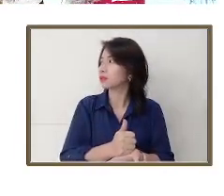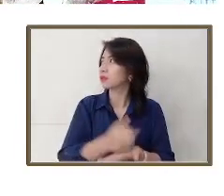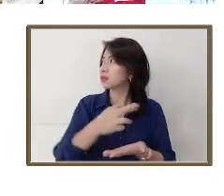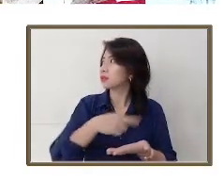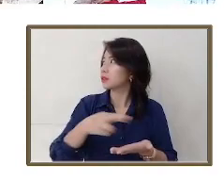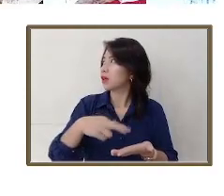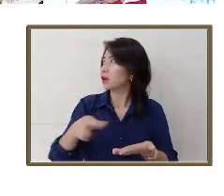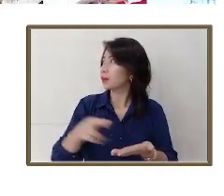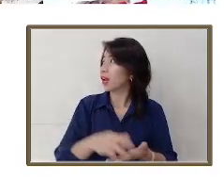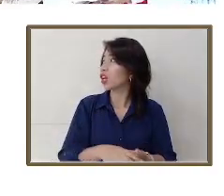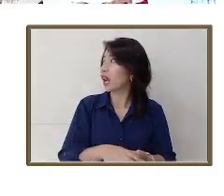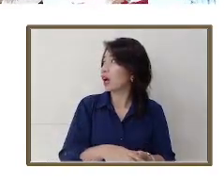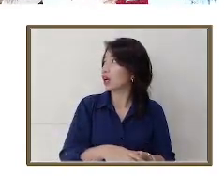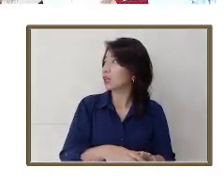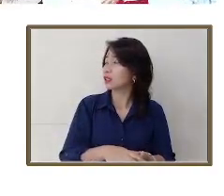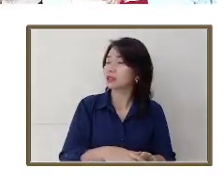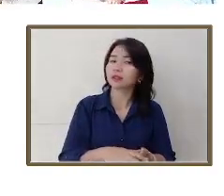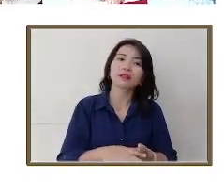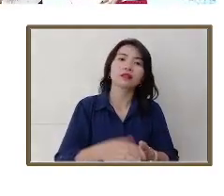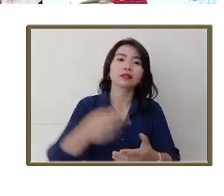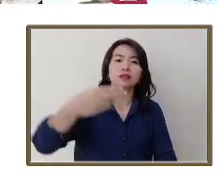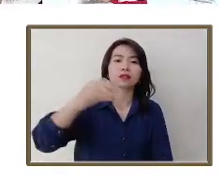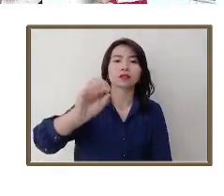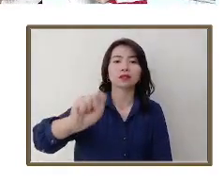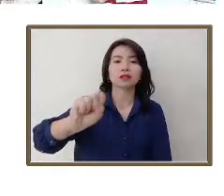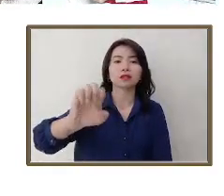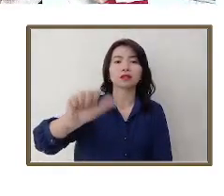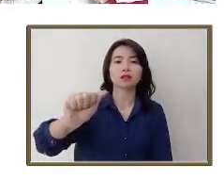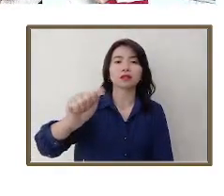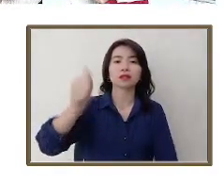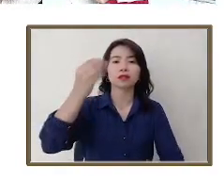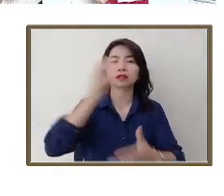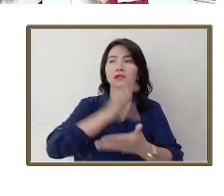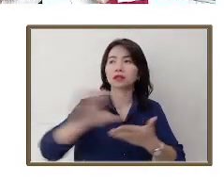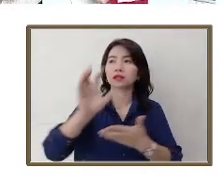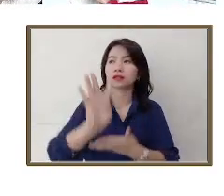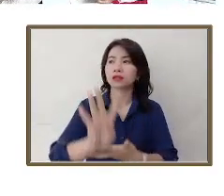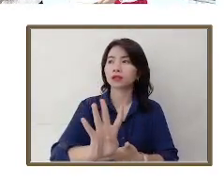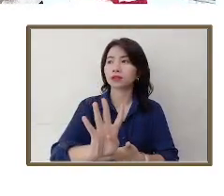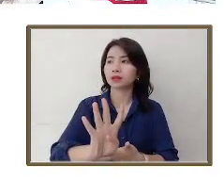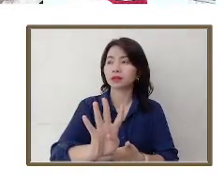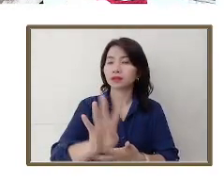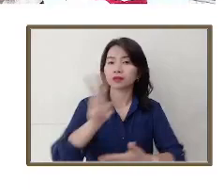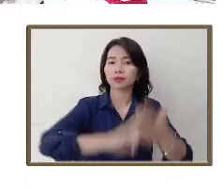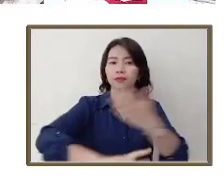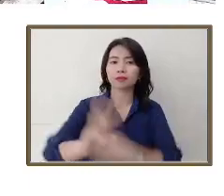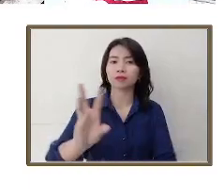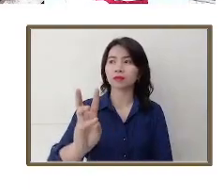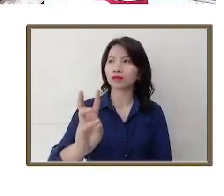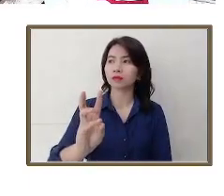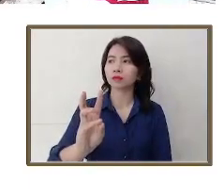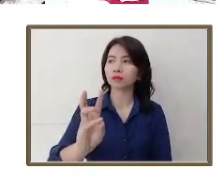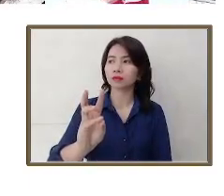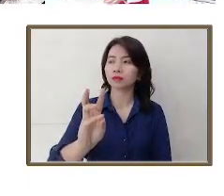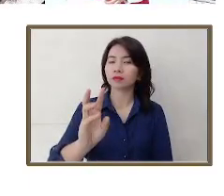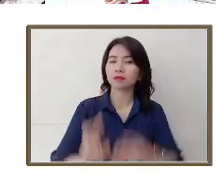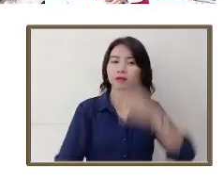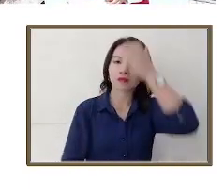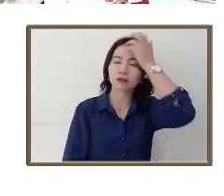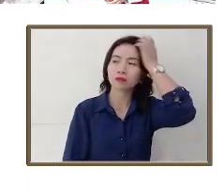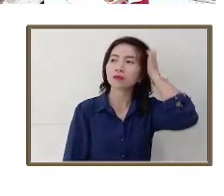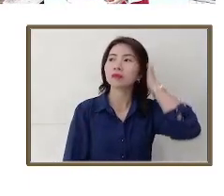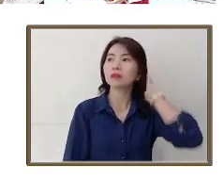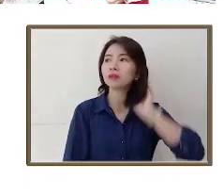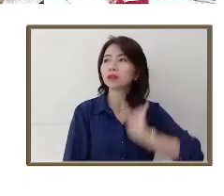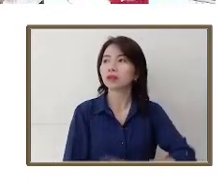Hosea chapter 4, verse number 6. Binasa po ito ng ating mahal na pastor. Dalawang passage po ang babasahin po natin. But later,